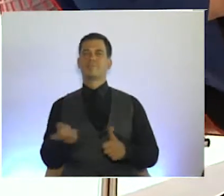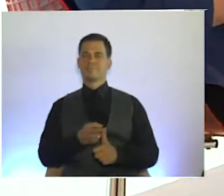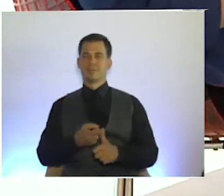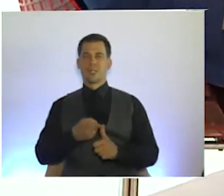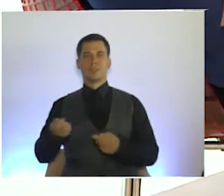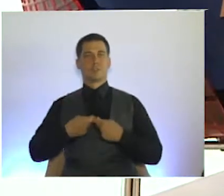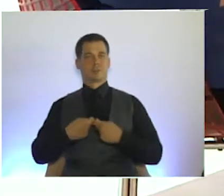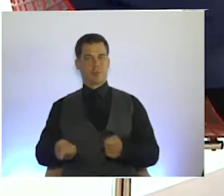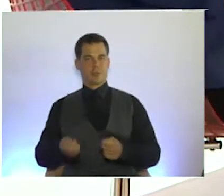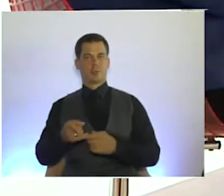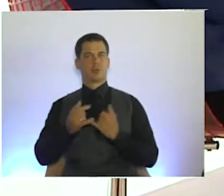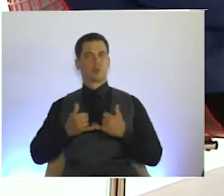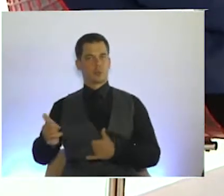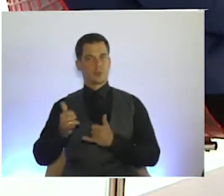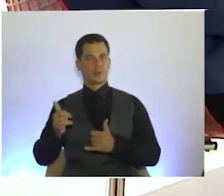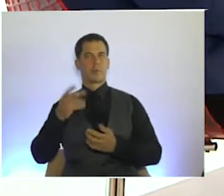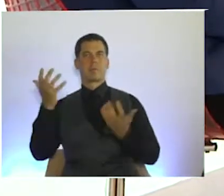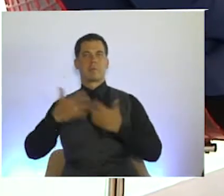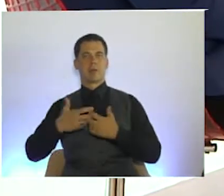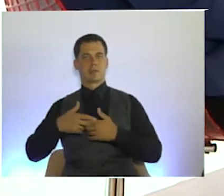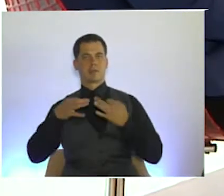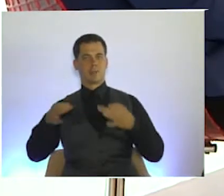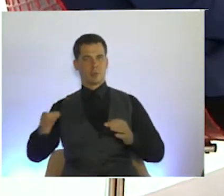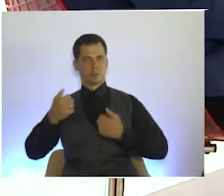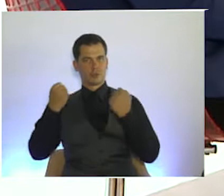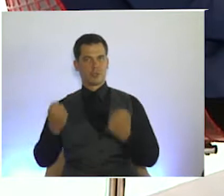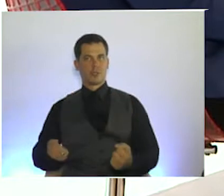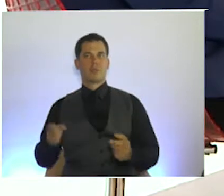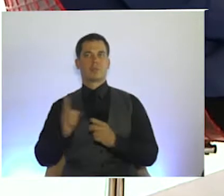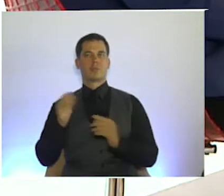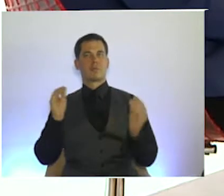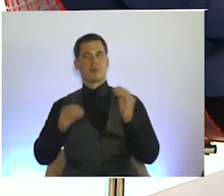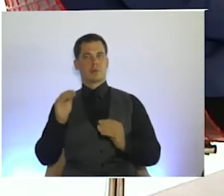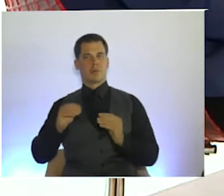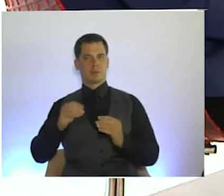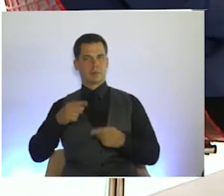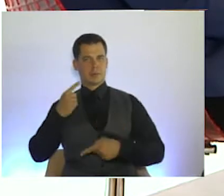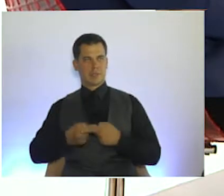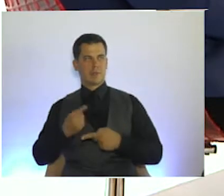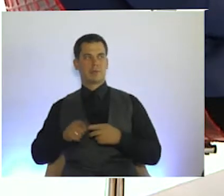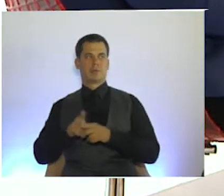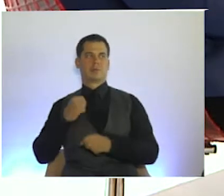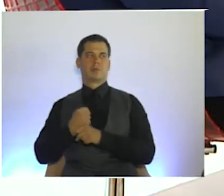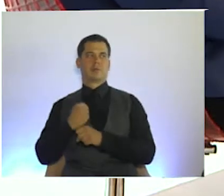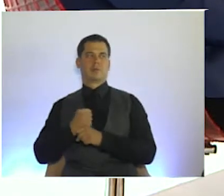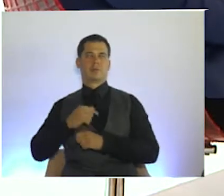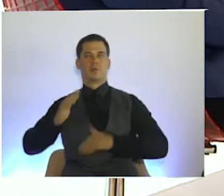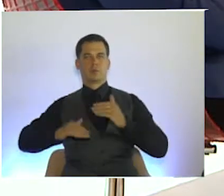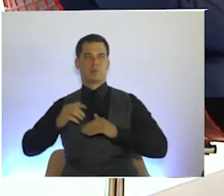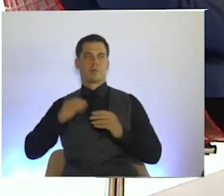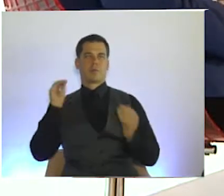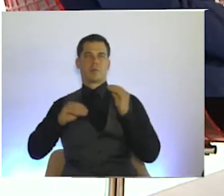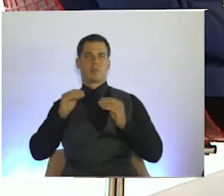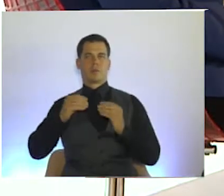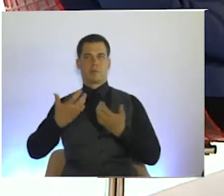dosyć prowokacyjnie tutaj zatytułowaliśmy drapieżny pracodawca czy bezbronny absolwent. No wiadomo, kim jest